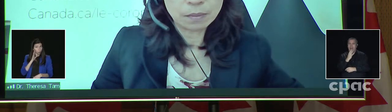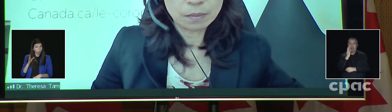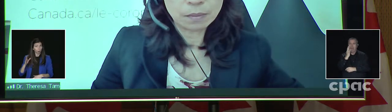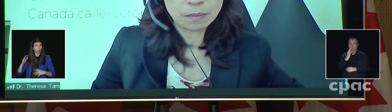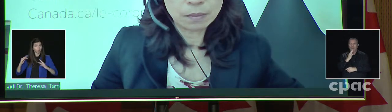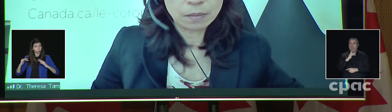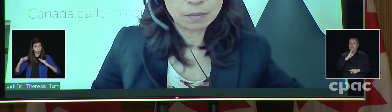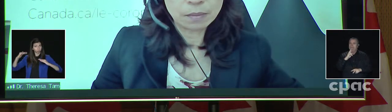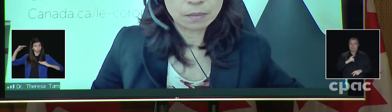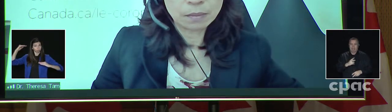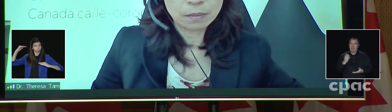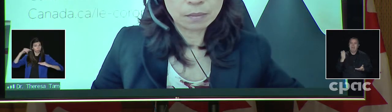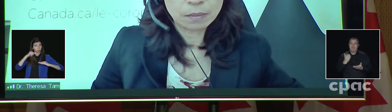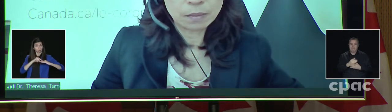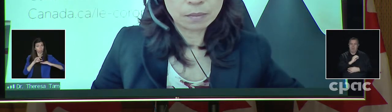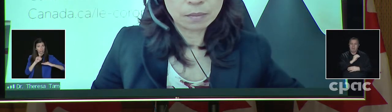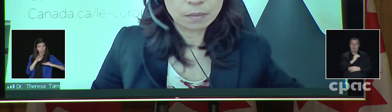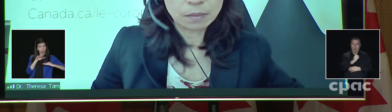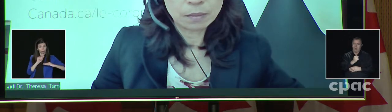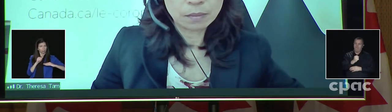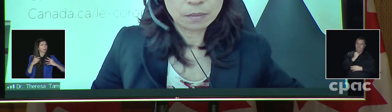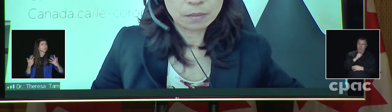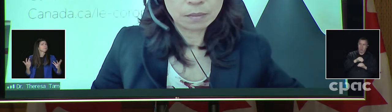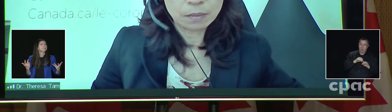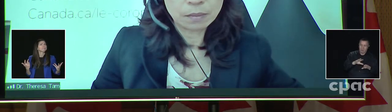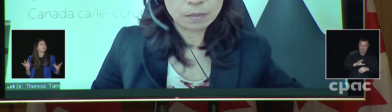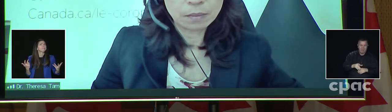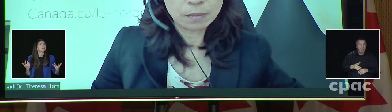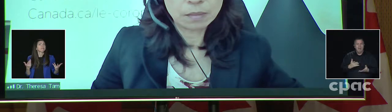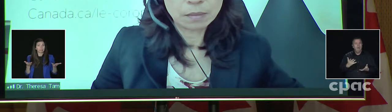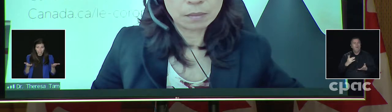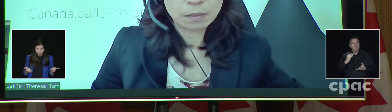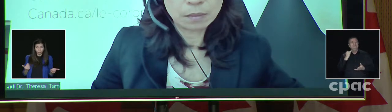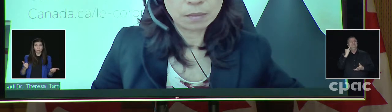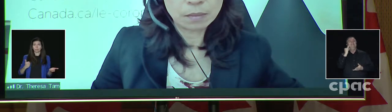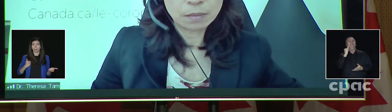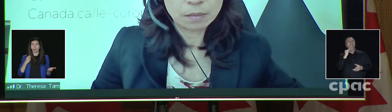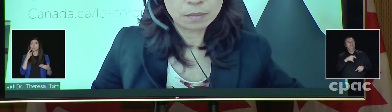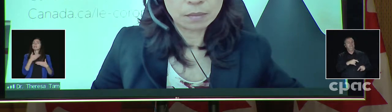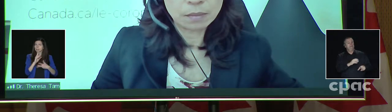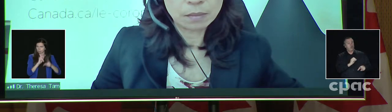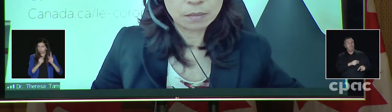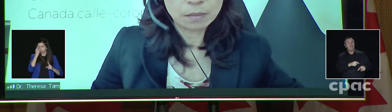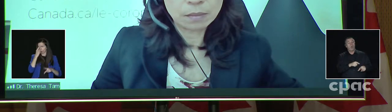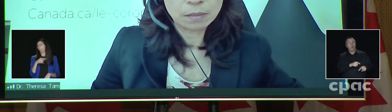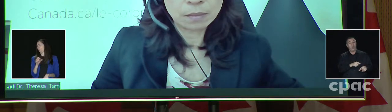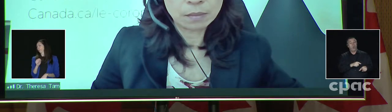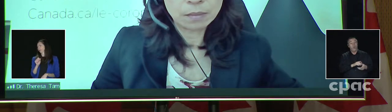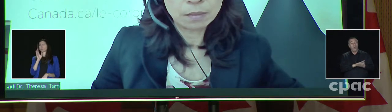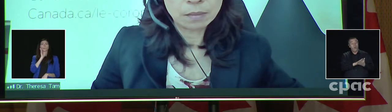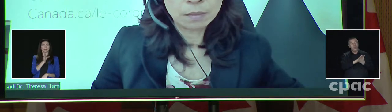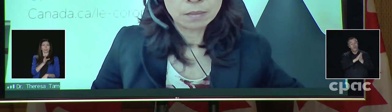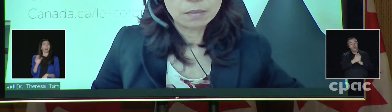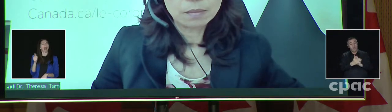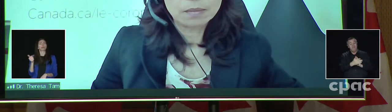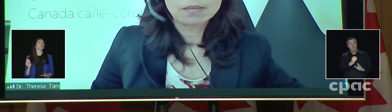Et j'aimerais savoir à quoi ressemblerait la vie si le variant Omicron devenait dominant? Est-ce qu'il